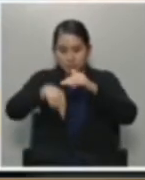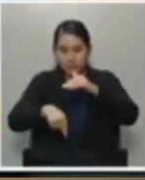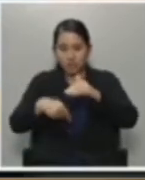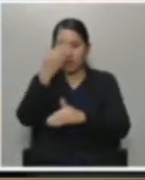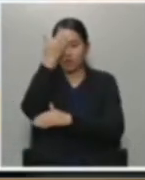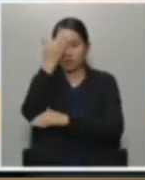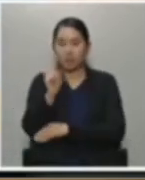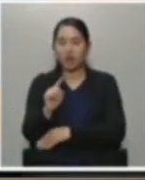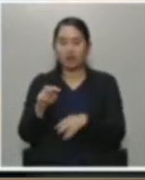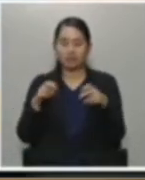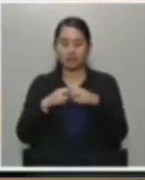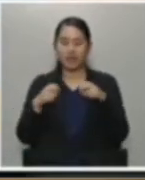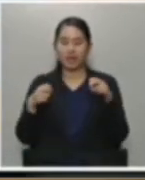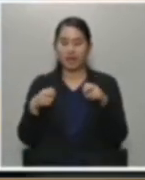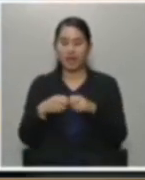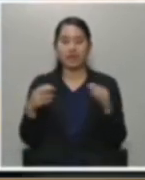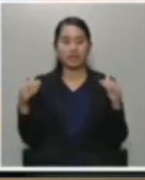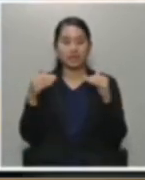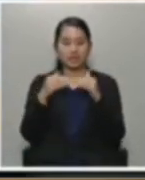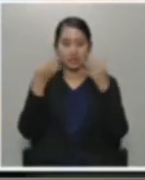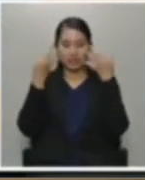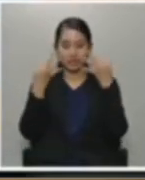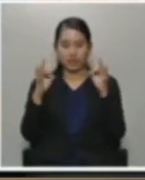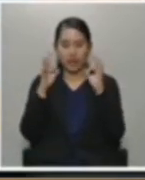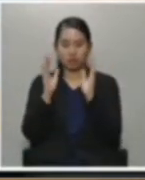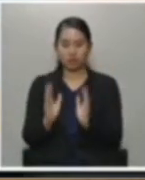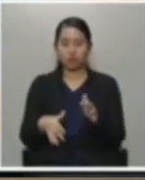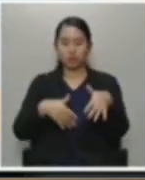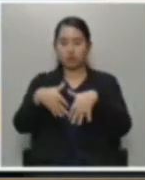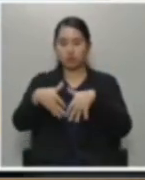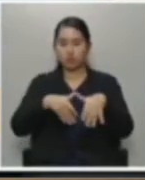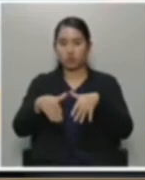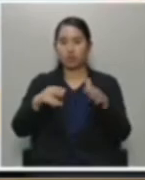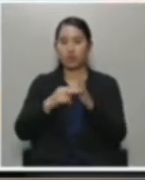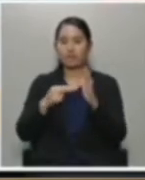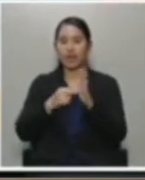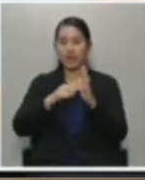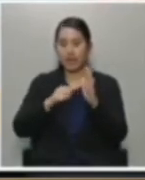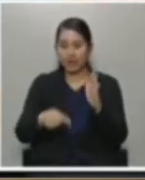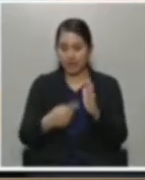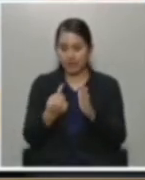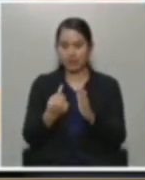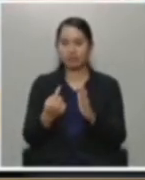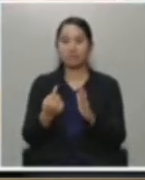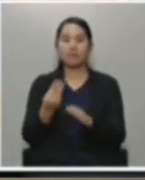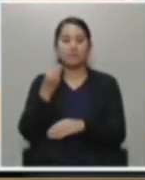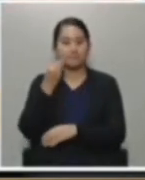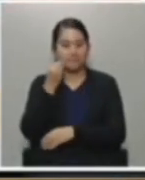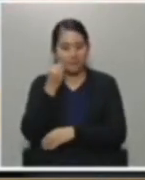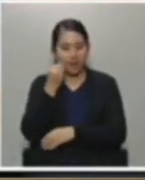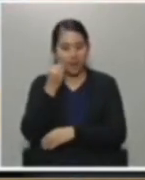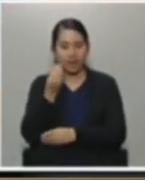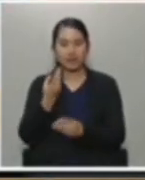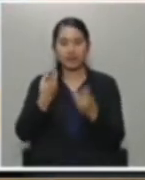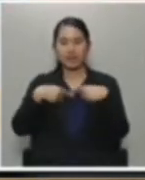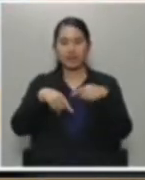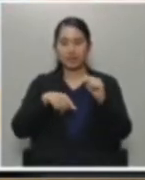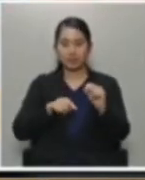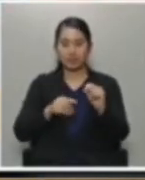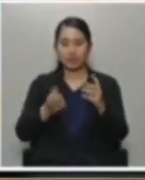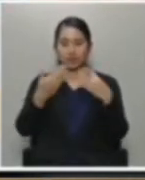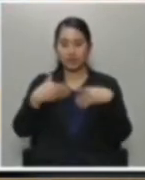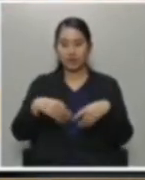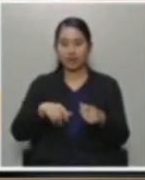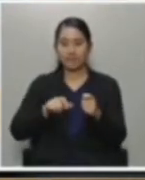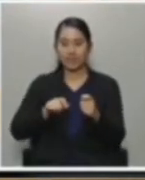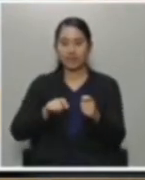เกิดขึ้นในเรื่องสิทธิเสรีภาพของประชาชนนั้นจะเริ่มจากหมู่บ้านตำบลและอำเภอตำรวจสถานีตำรว